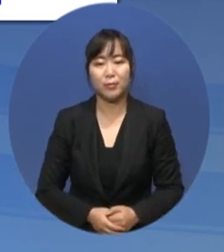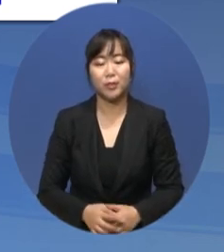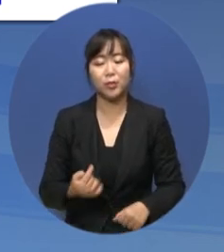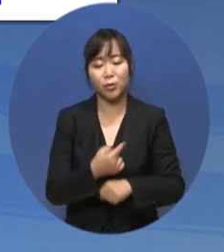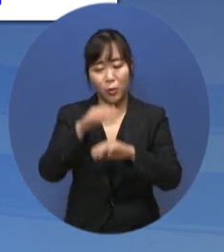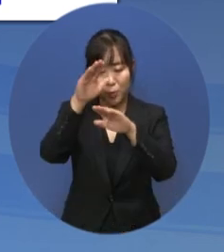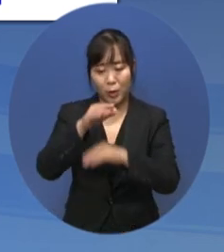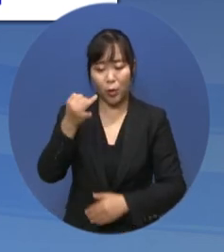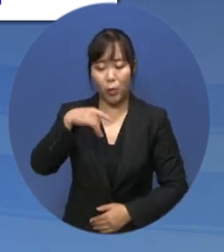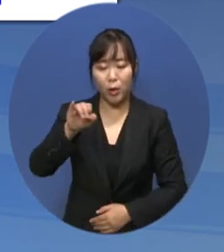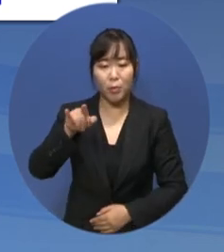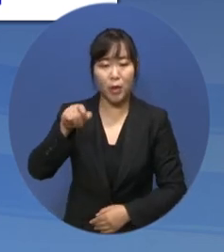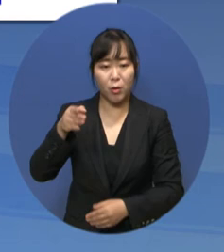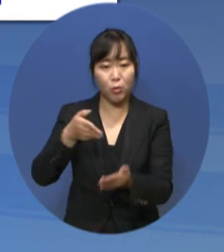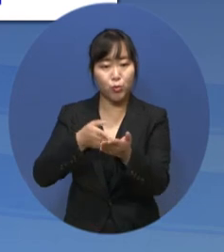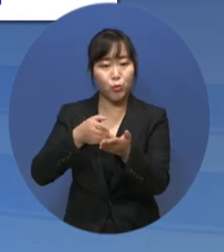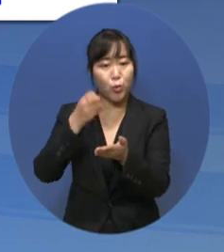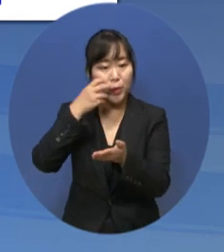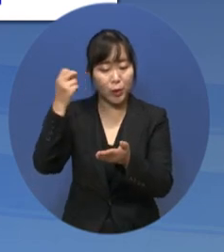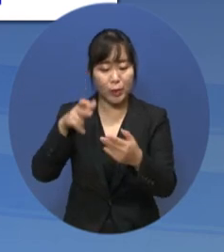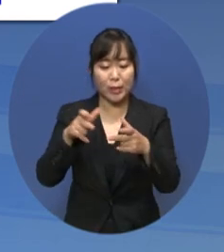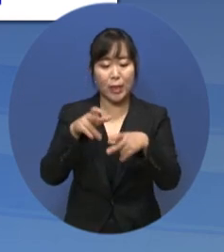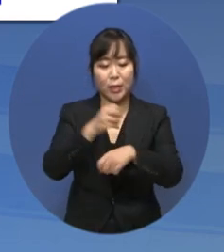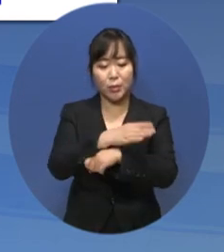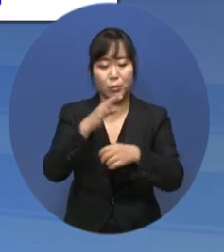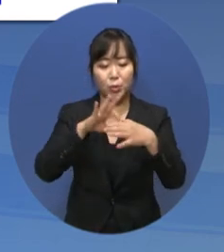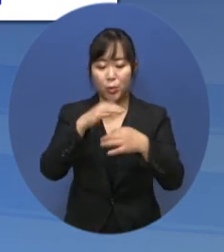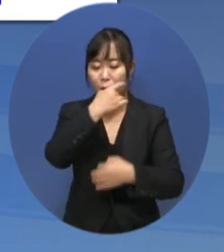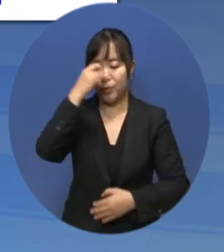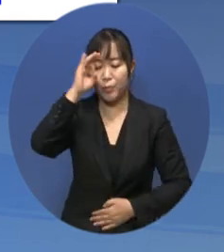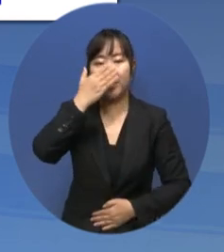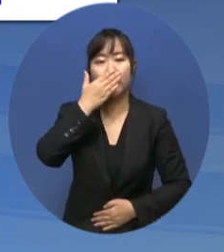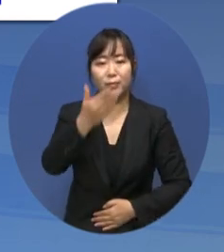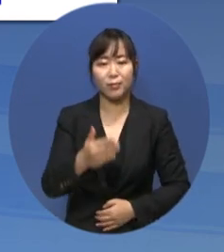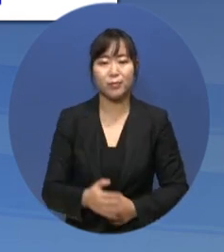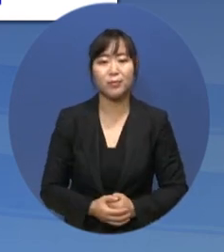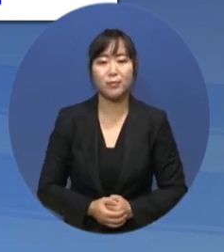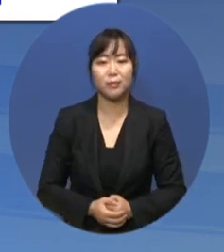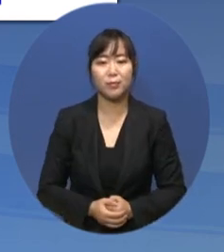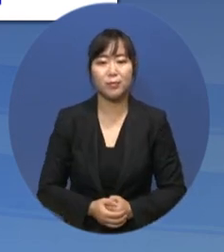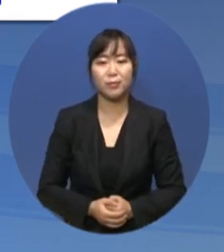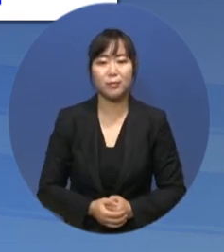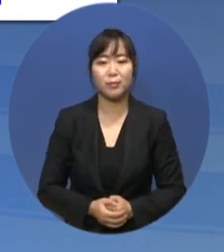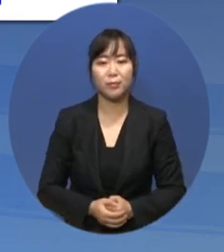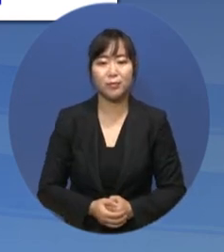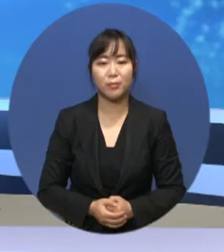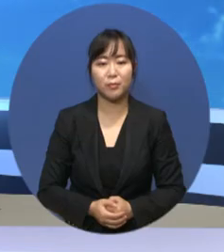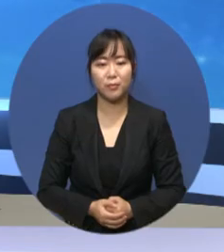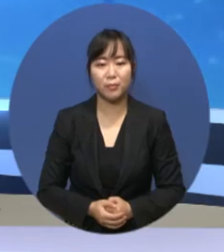밖에 자세한 소식은 웰피어 뉴스 홈페이지와 장애인 신문에서 확인할 수 있습니다.